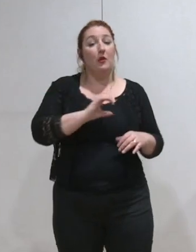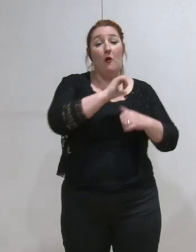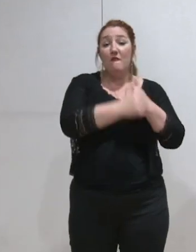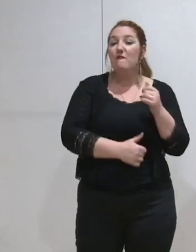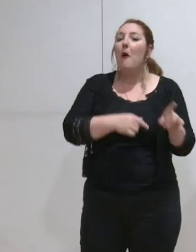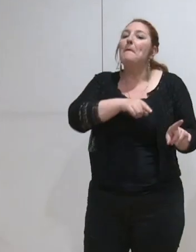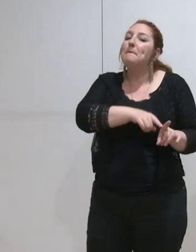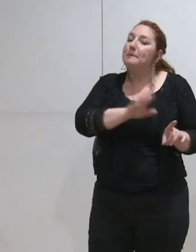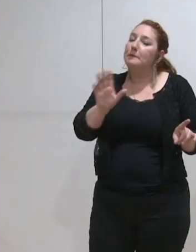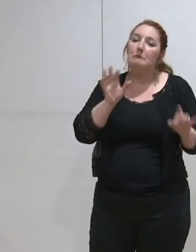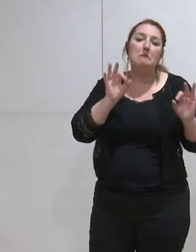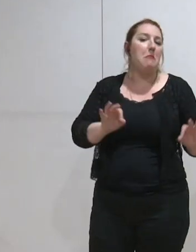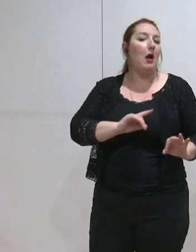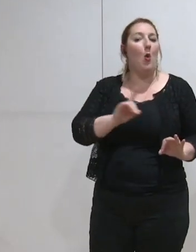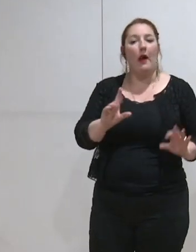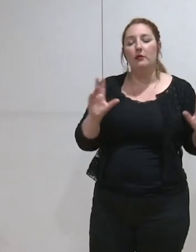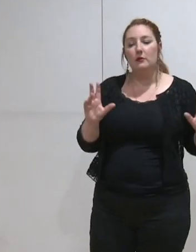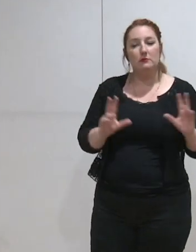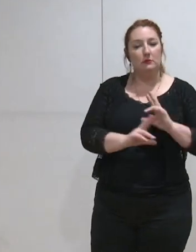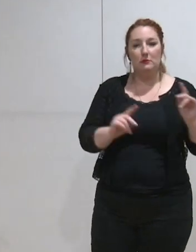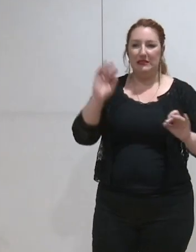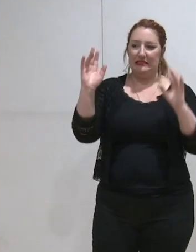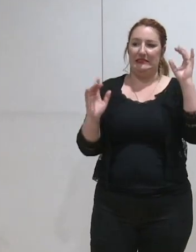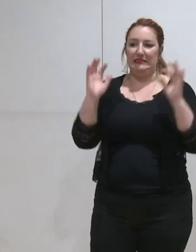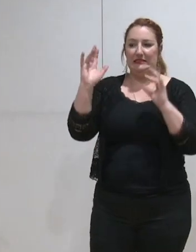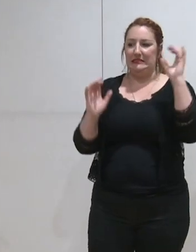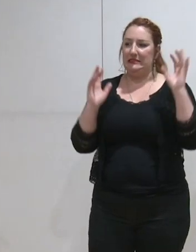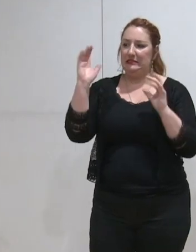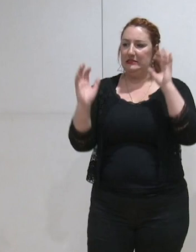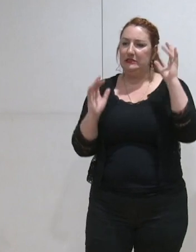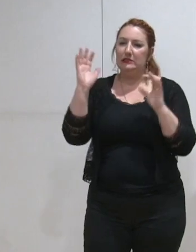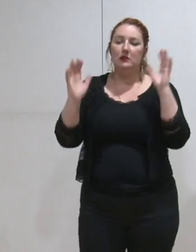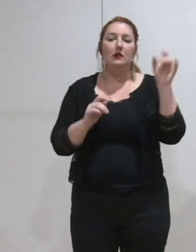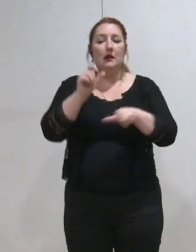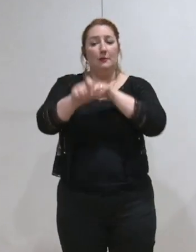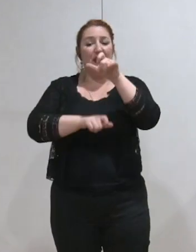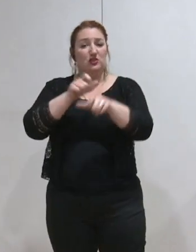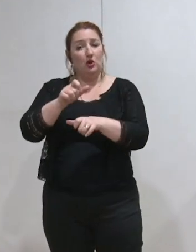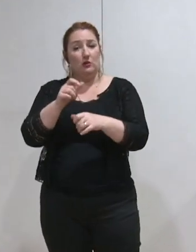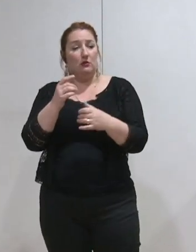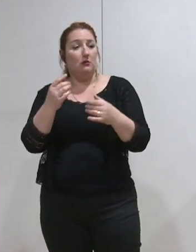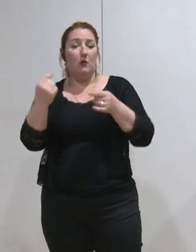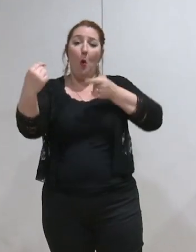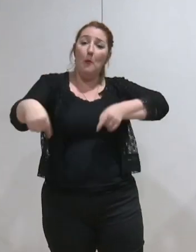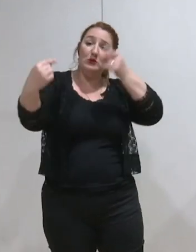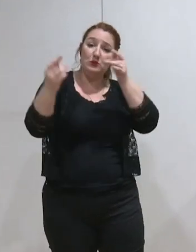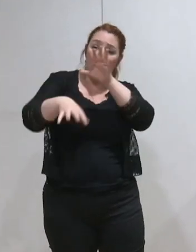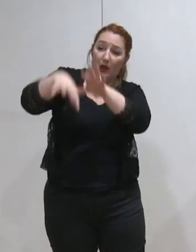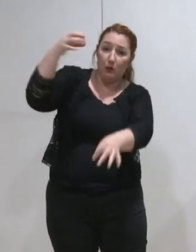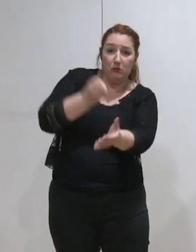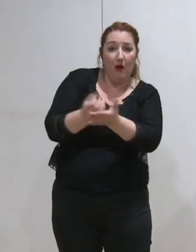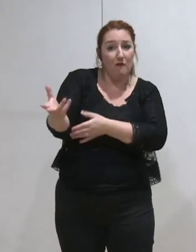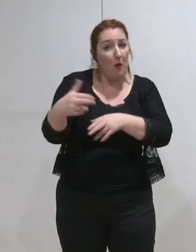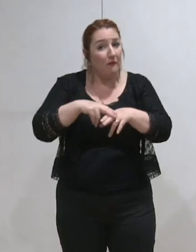correct sur la forme c'est pas très correct aucune information des élus de l'opposition aucune mention de cette